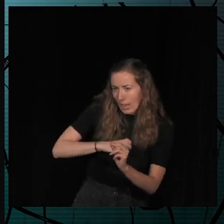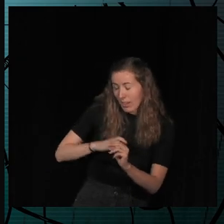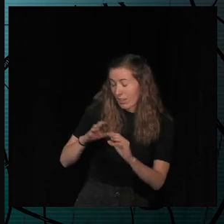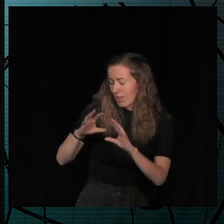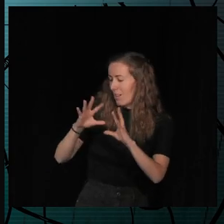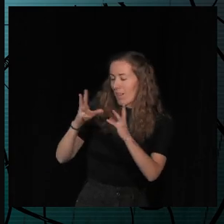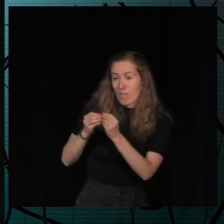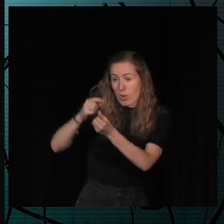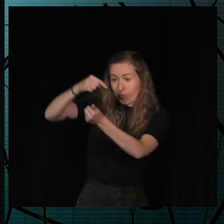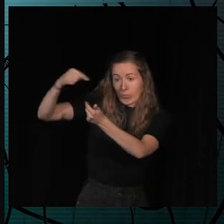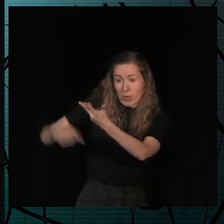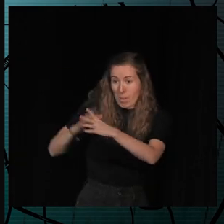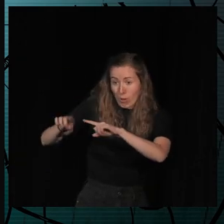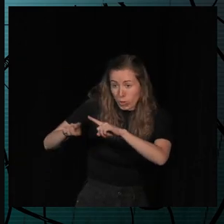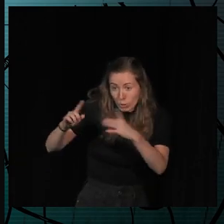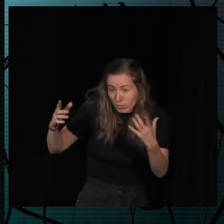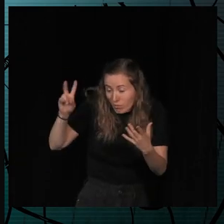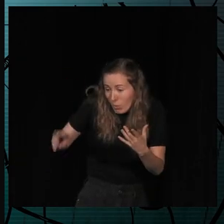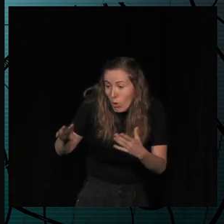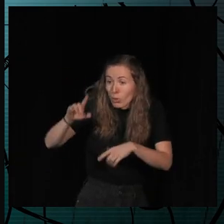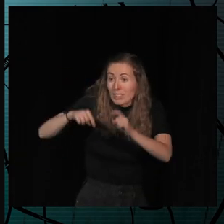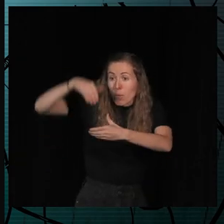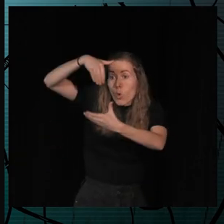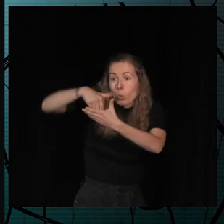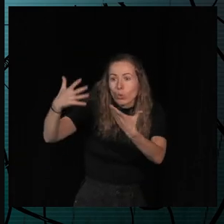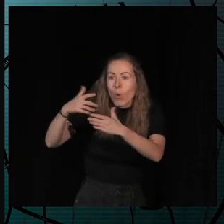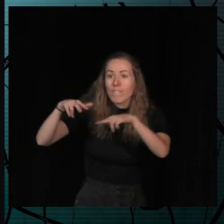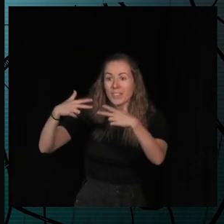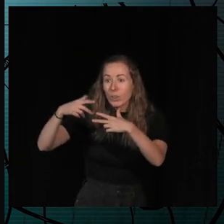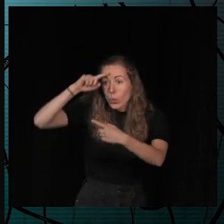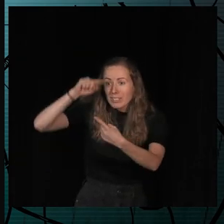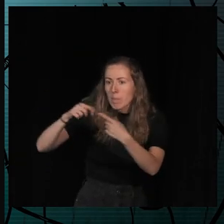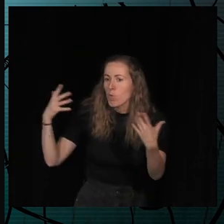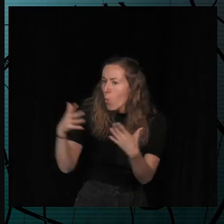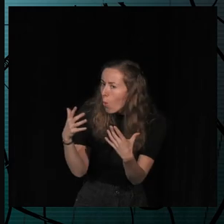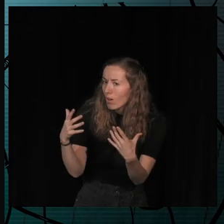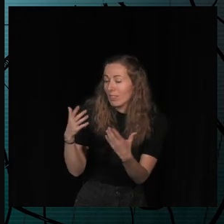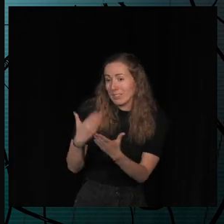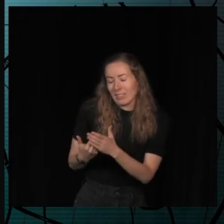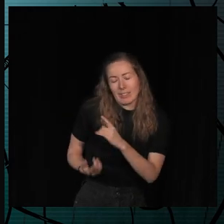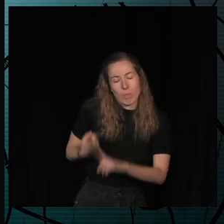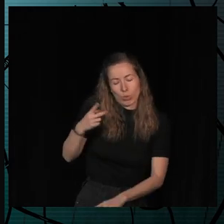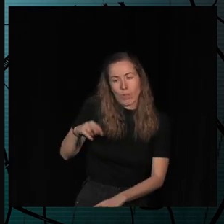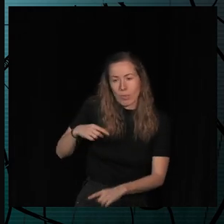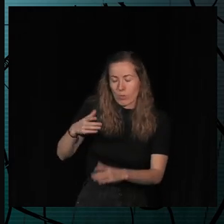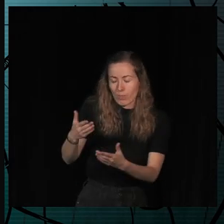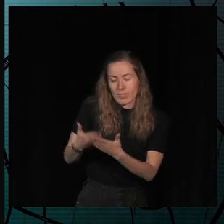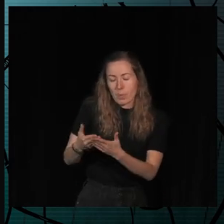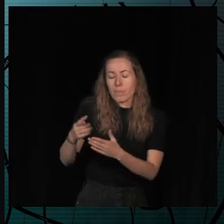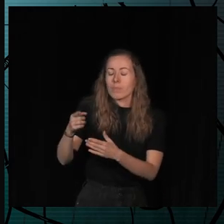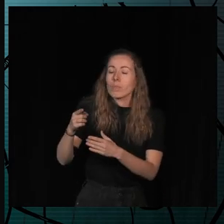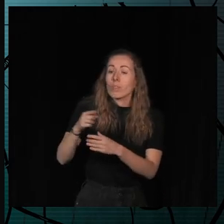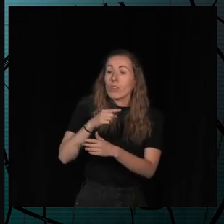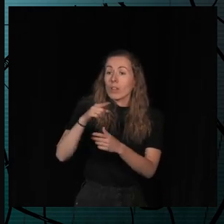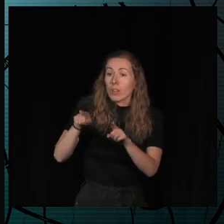français donc tout dépend quand même du type de de contenu quand même j'insiste toujours là-dessus vers lequel on va et ça permet quand même à